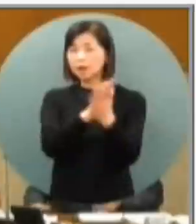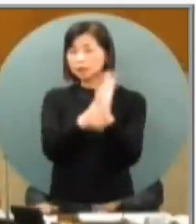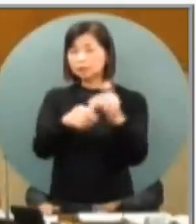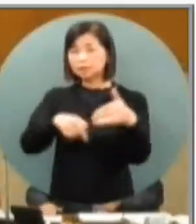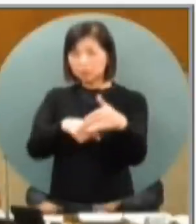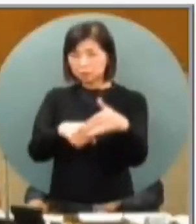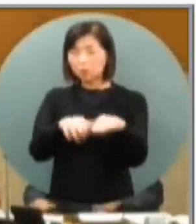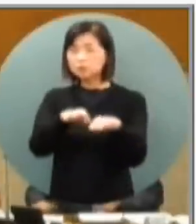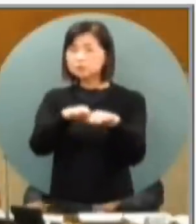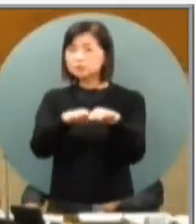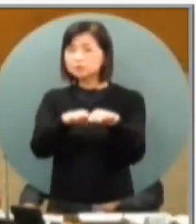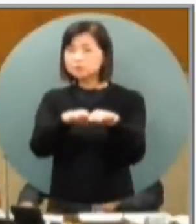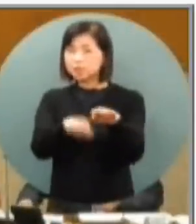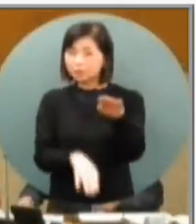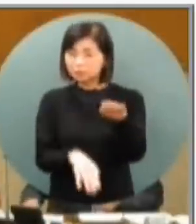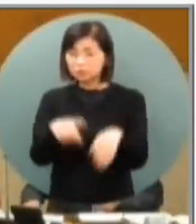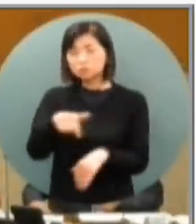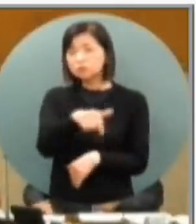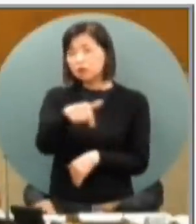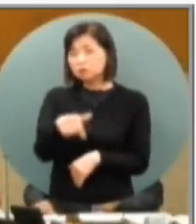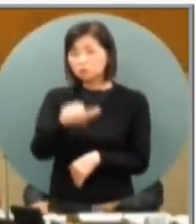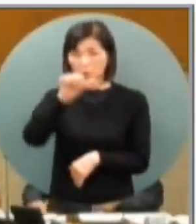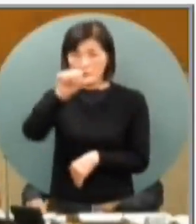落5箇所を